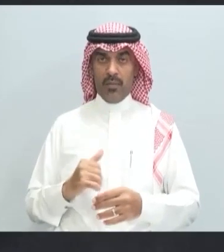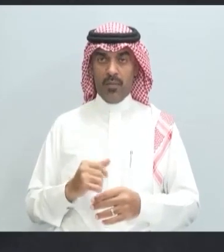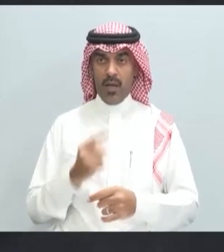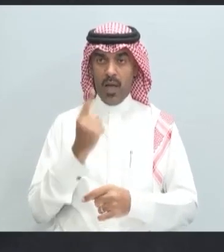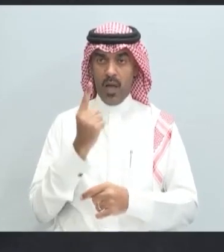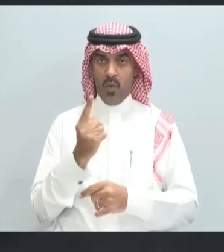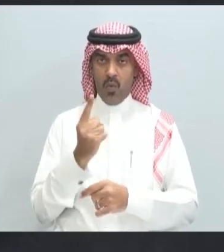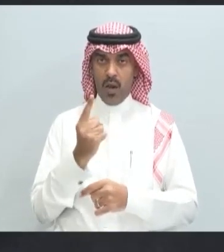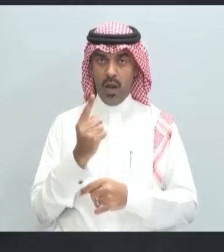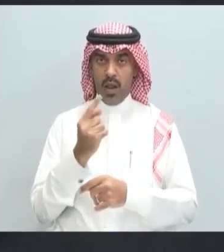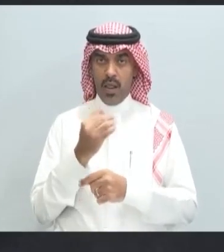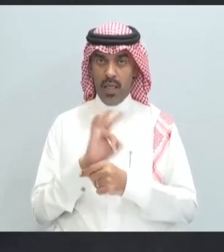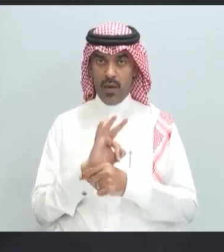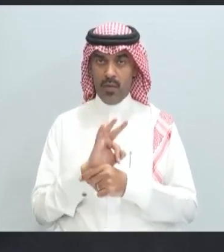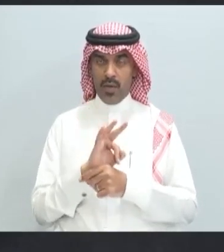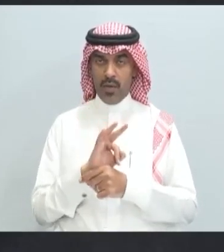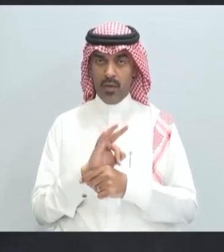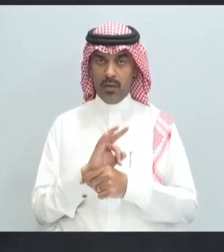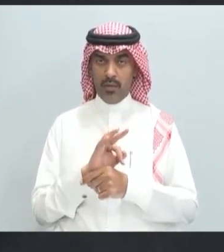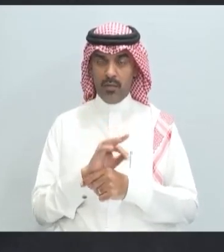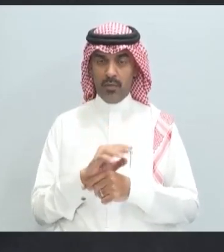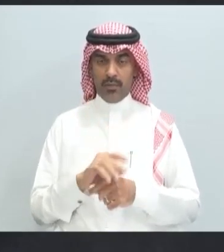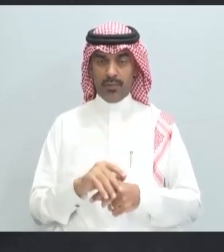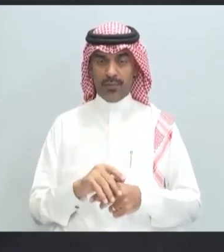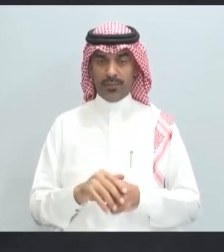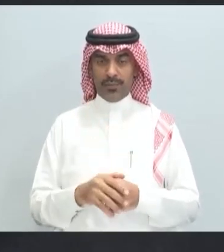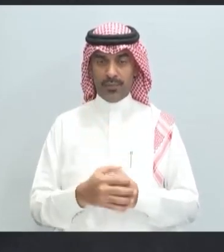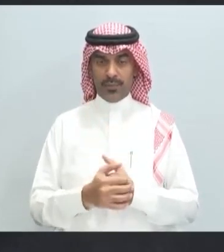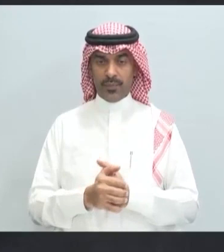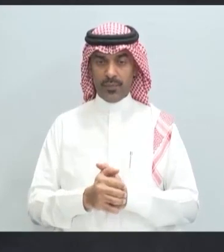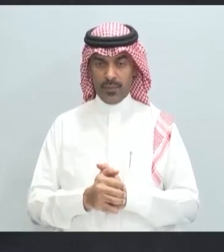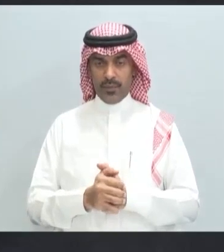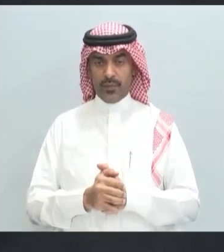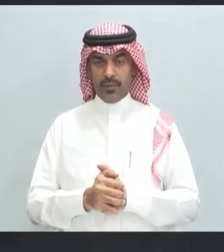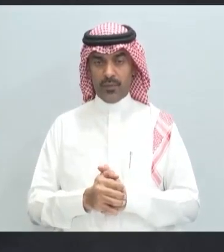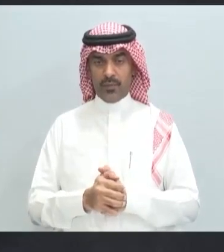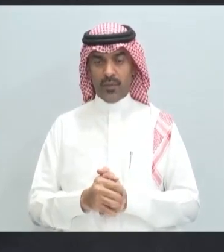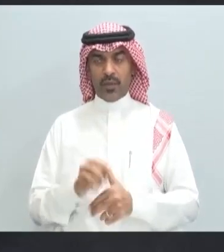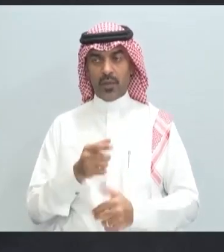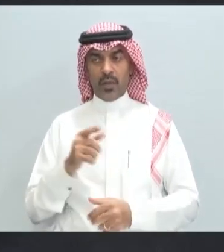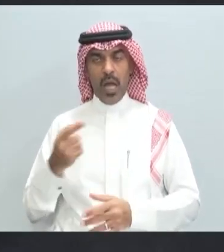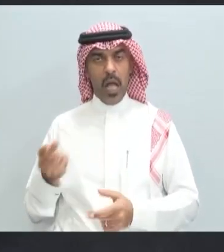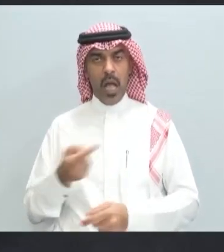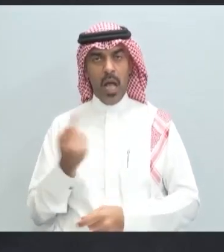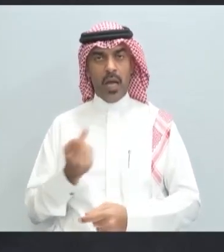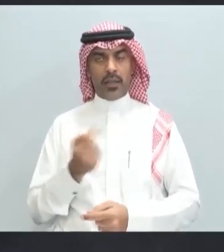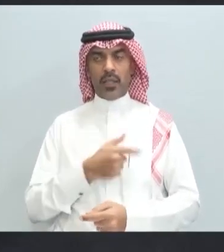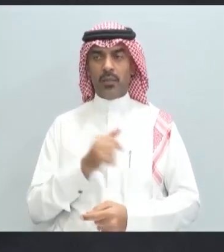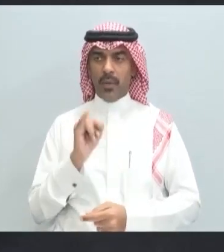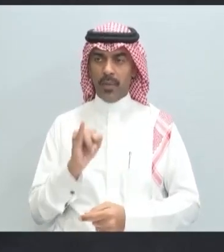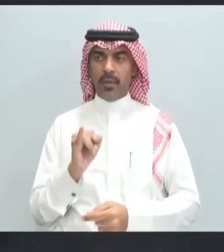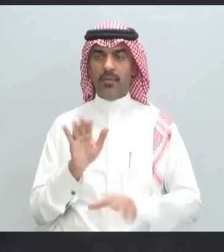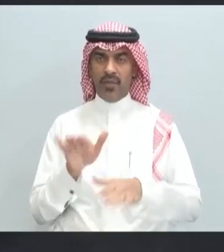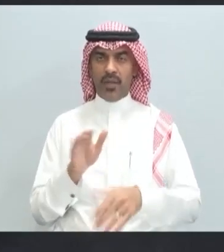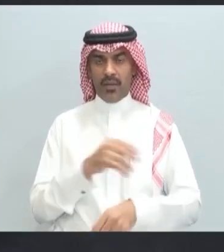اسمه بحرف الميم اي انني ساجد بعض الطلاب في الصف الاول الثانوي اسمهم يبدا بحرف الميم